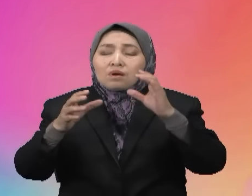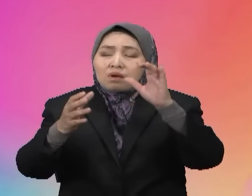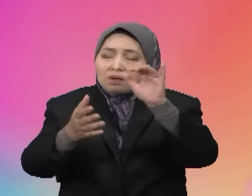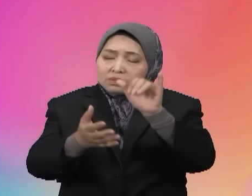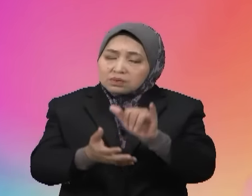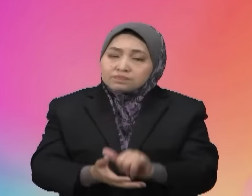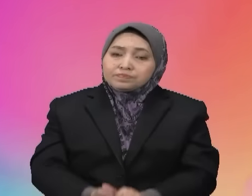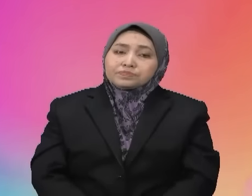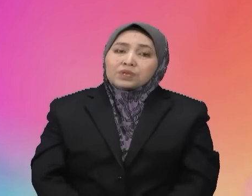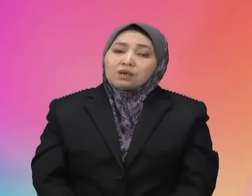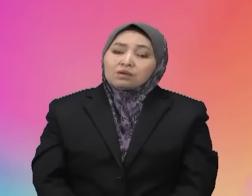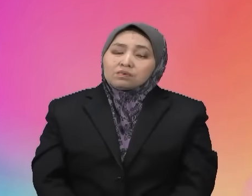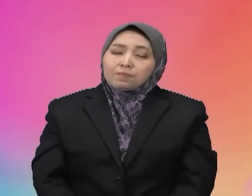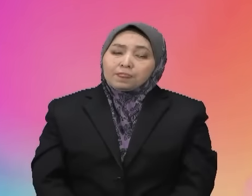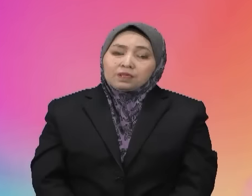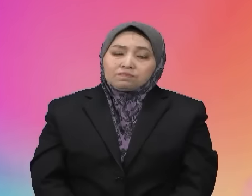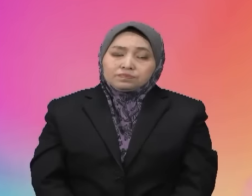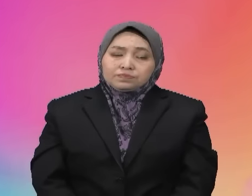ta'malun.